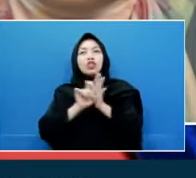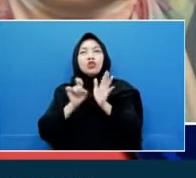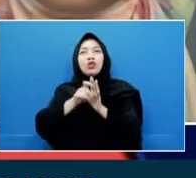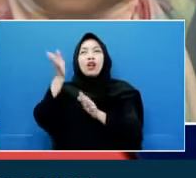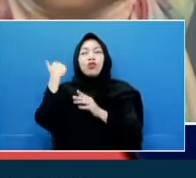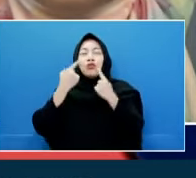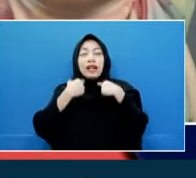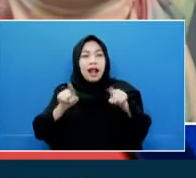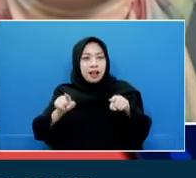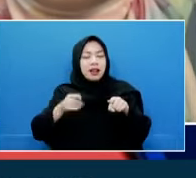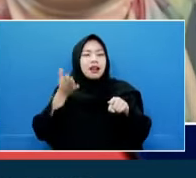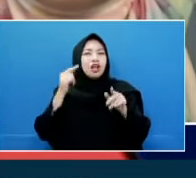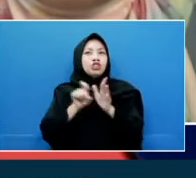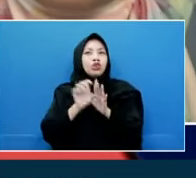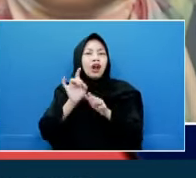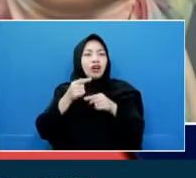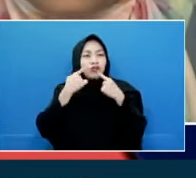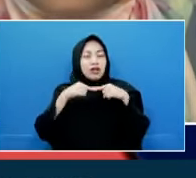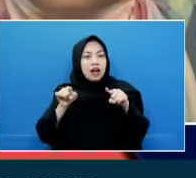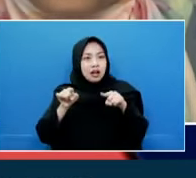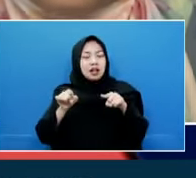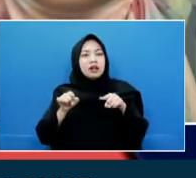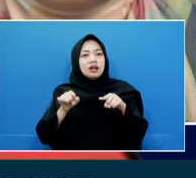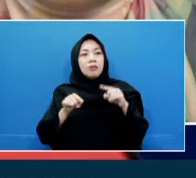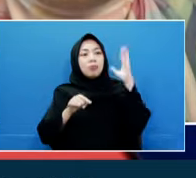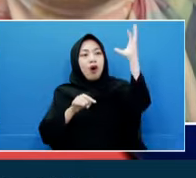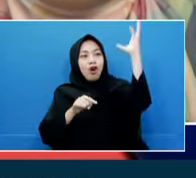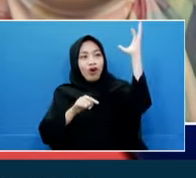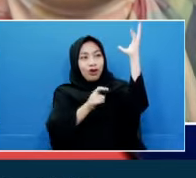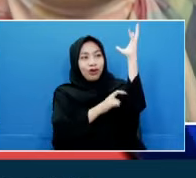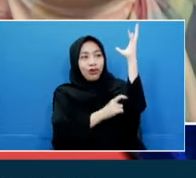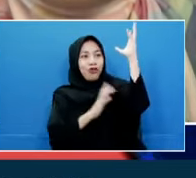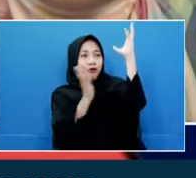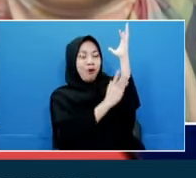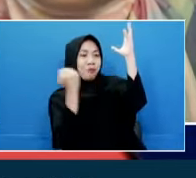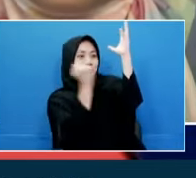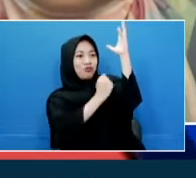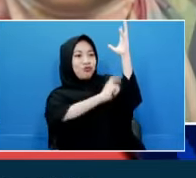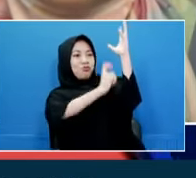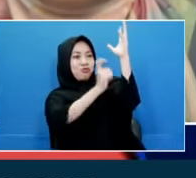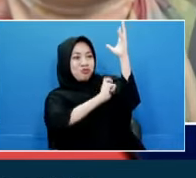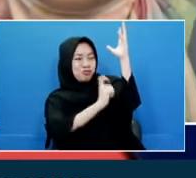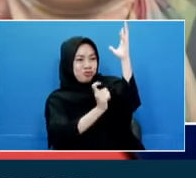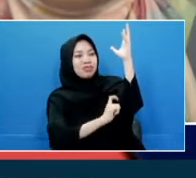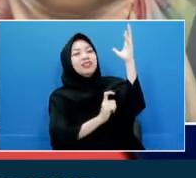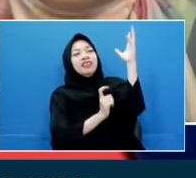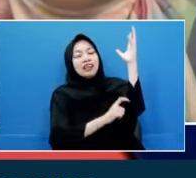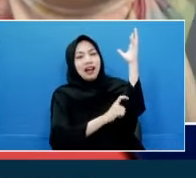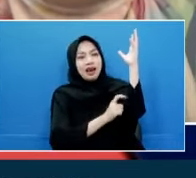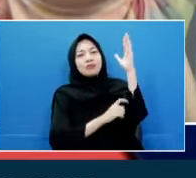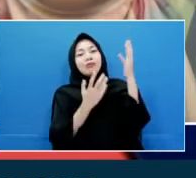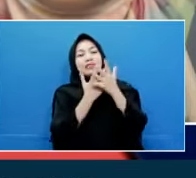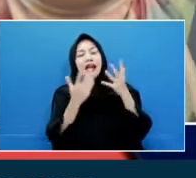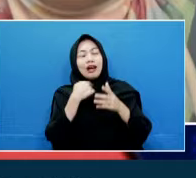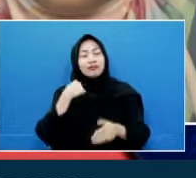viral itu kemudian ee apa namanya melakukan kejahatan di pohon gitu ya bahwa ini kan salah satu partisipasi masyarakat yang sekarang betul-betul sudah